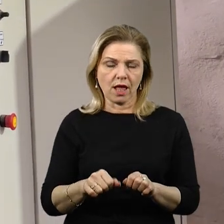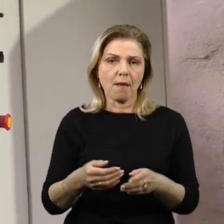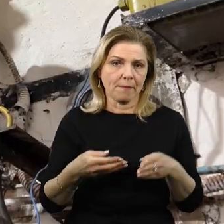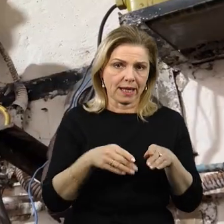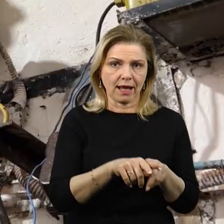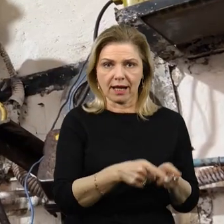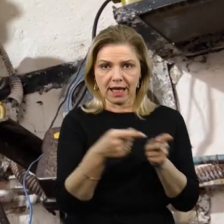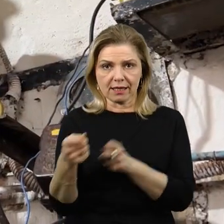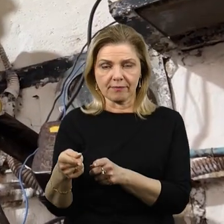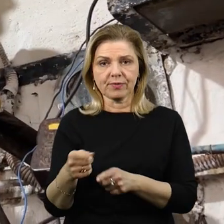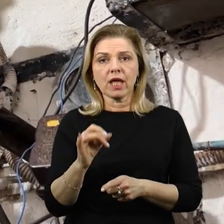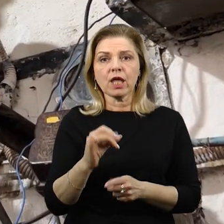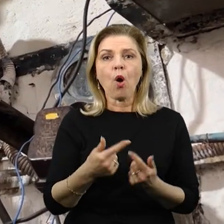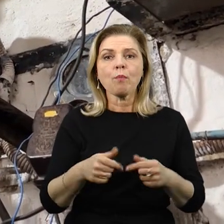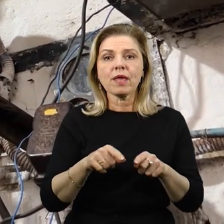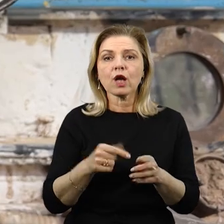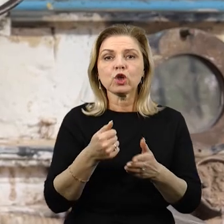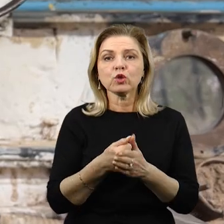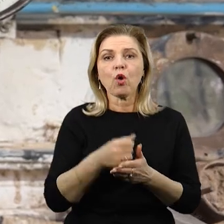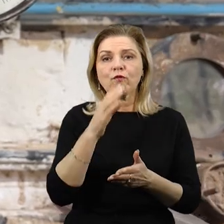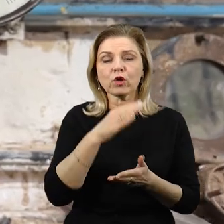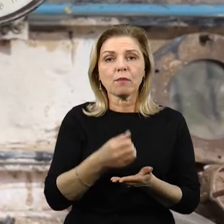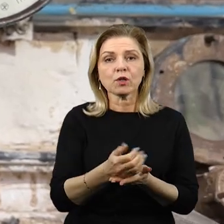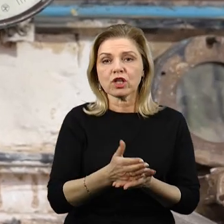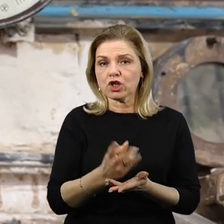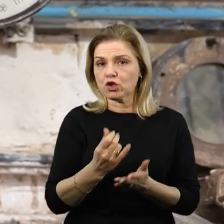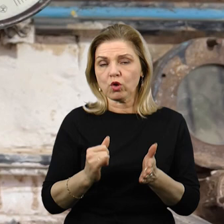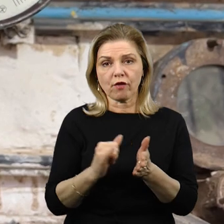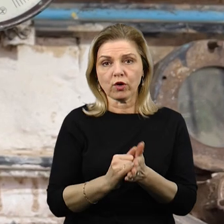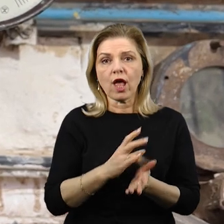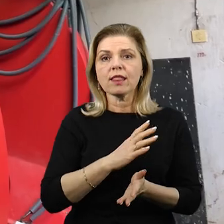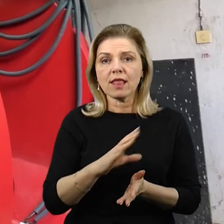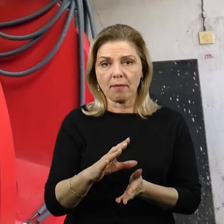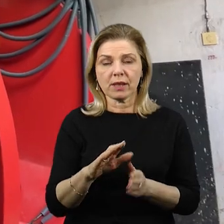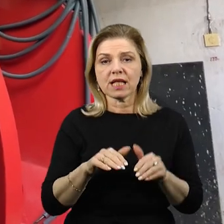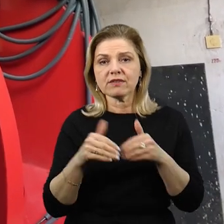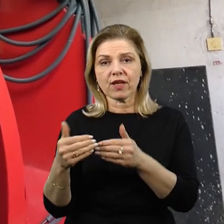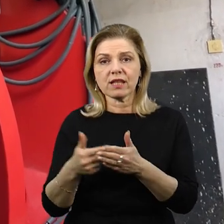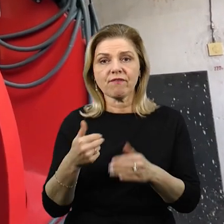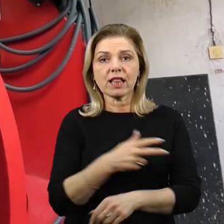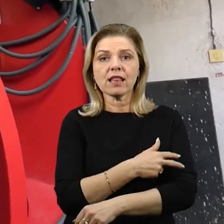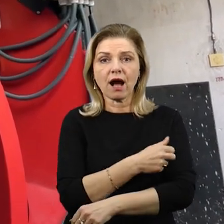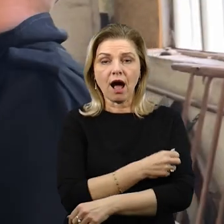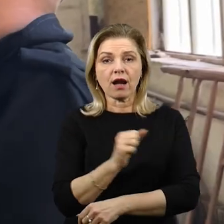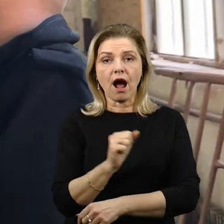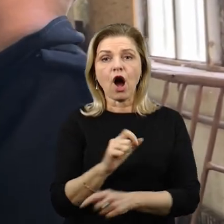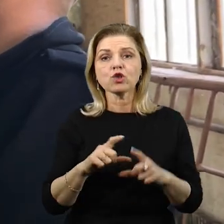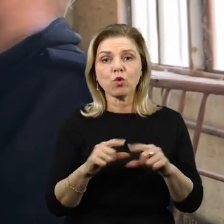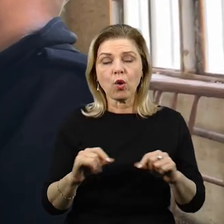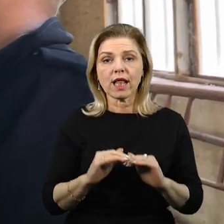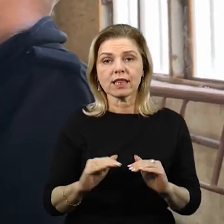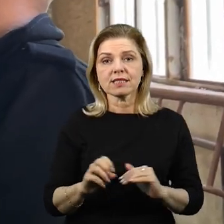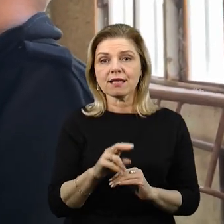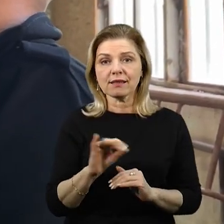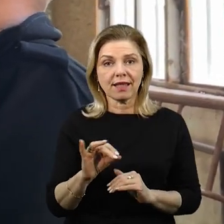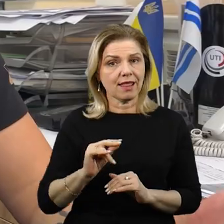інфраструктури до теплопостачання ще не підключали так як не було звернень від лікарень а школи та дитячі садки не працюють розповідає